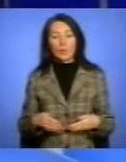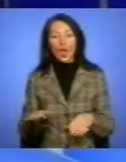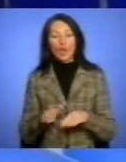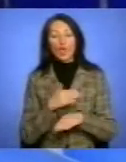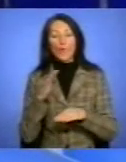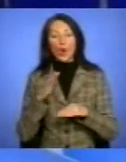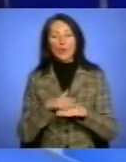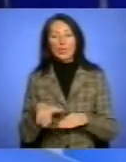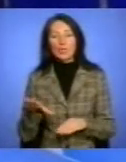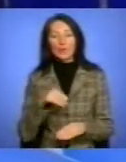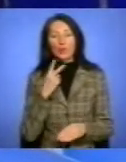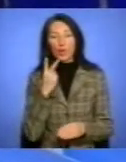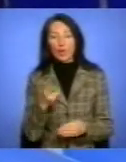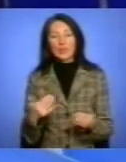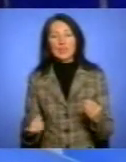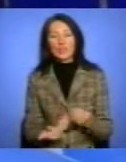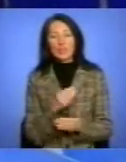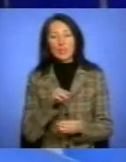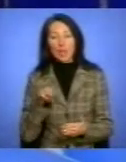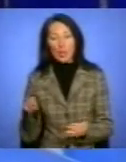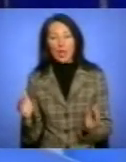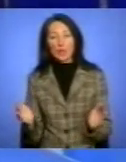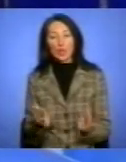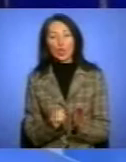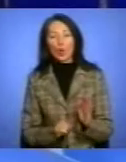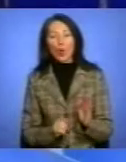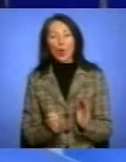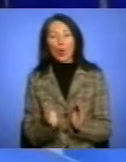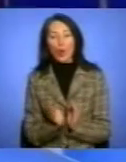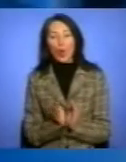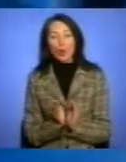Доброго вечора усім, хто дивиться Вісті ТТБ. Спочатку коротко про головні події.